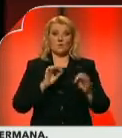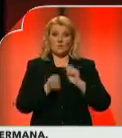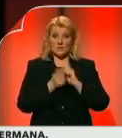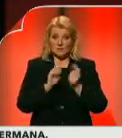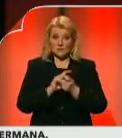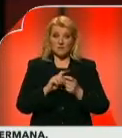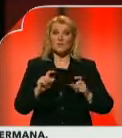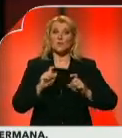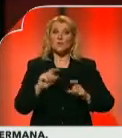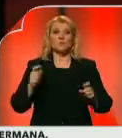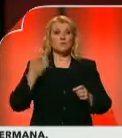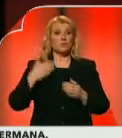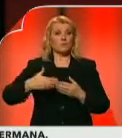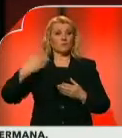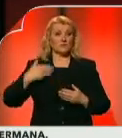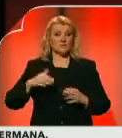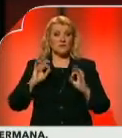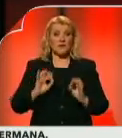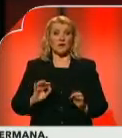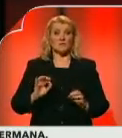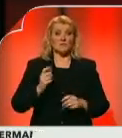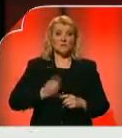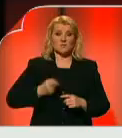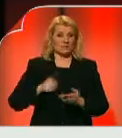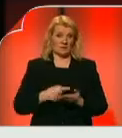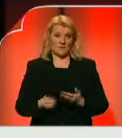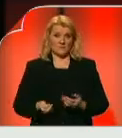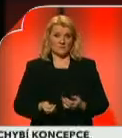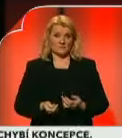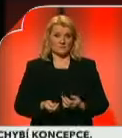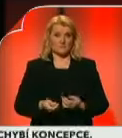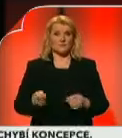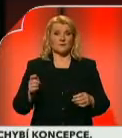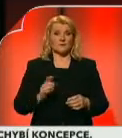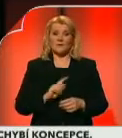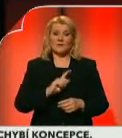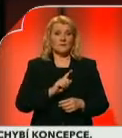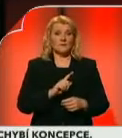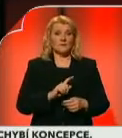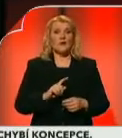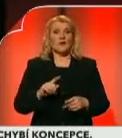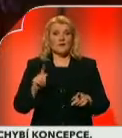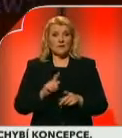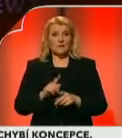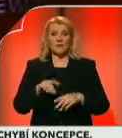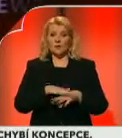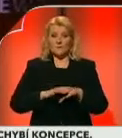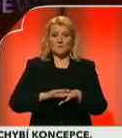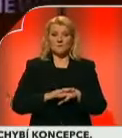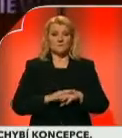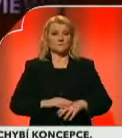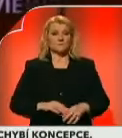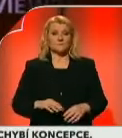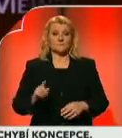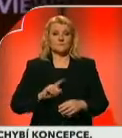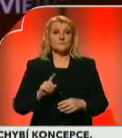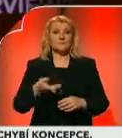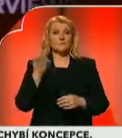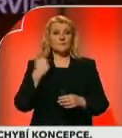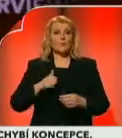že to výběrové řízení nebylo správné a korektní. Nikoliv. A navíc ta původní prováděcí smlouva ministerstva vnitra byla jen